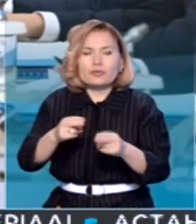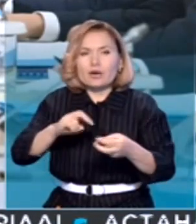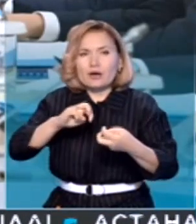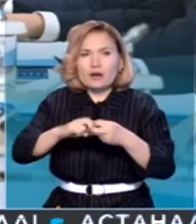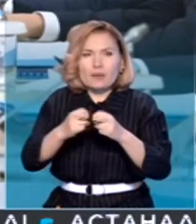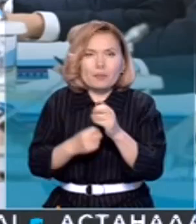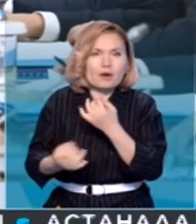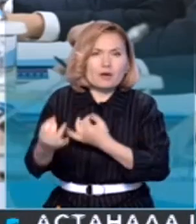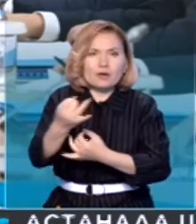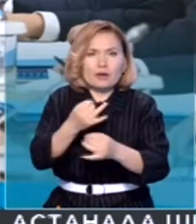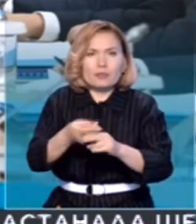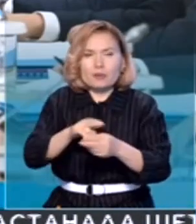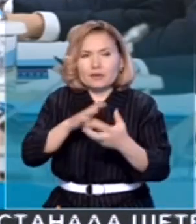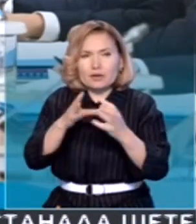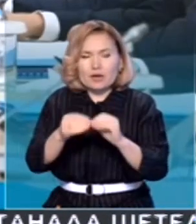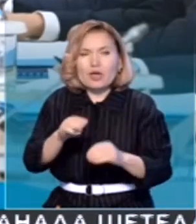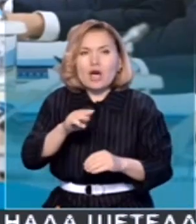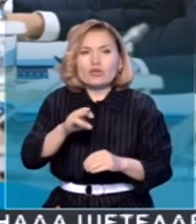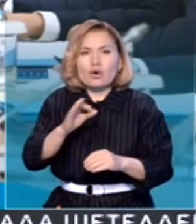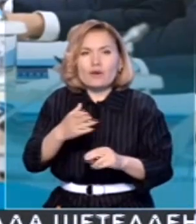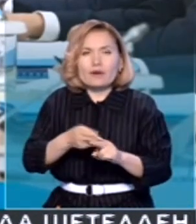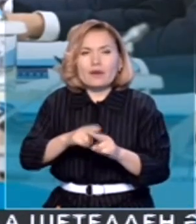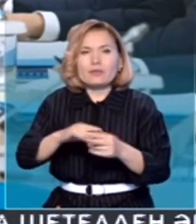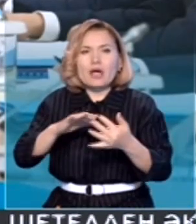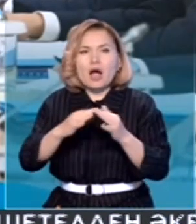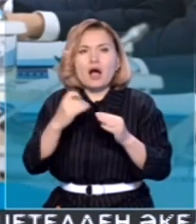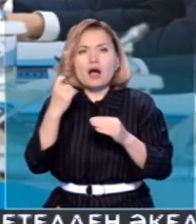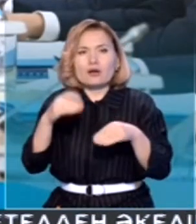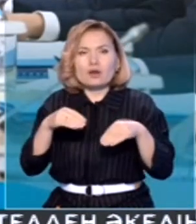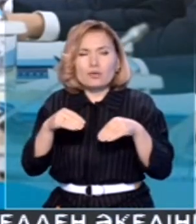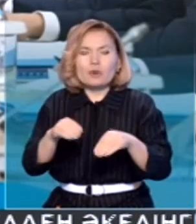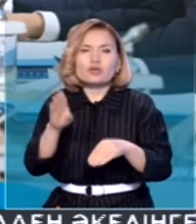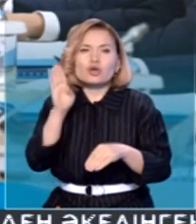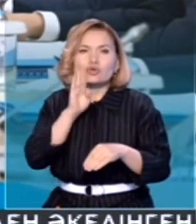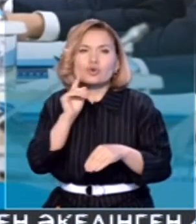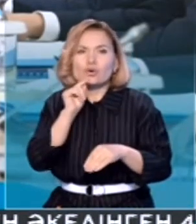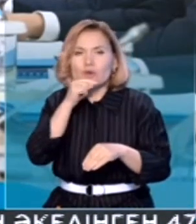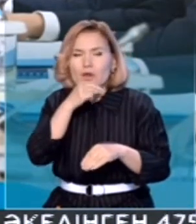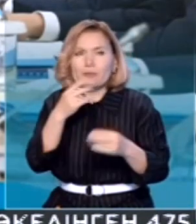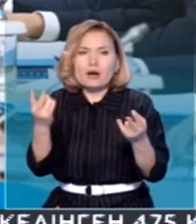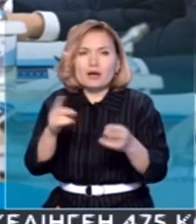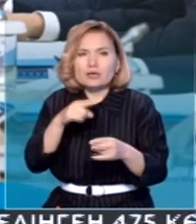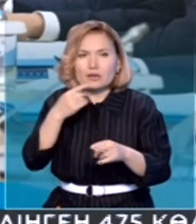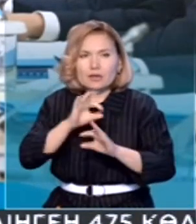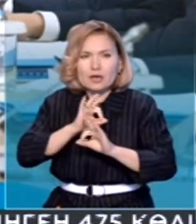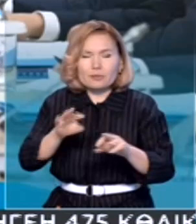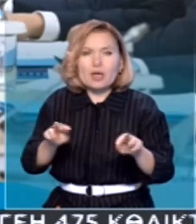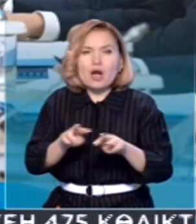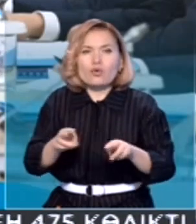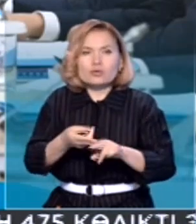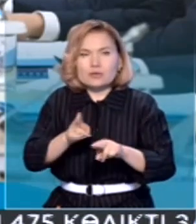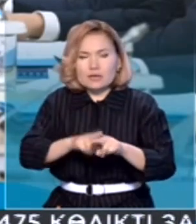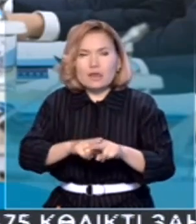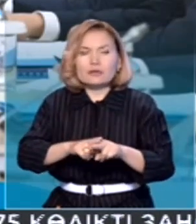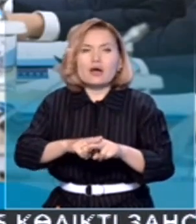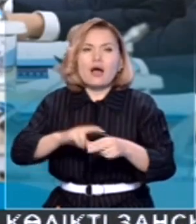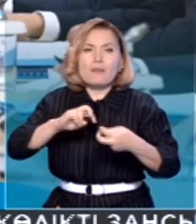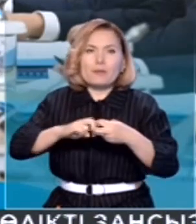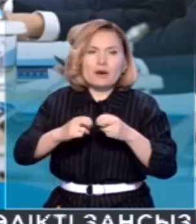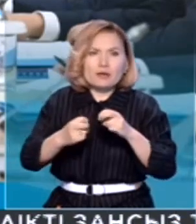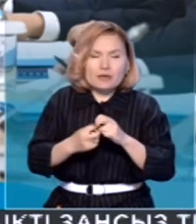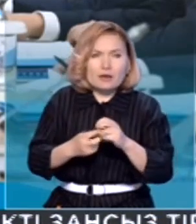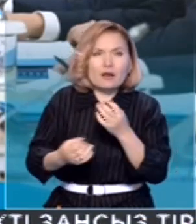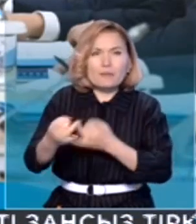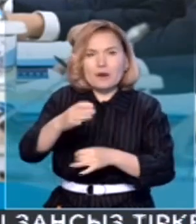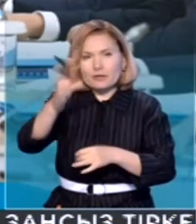деңгейінің артып келе жатқаны айтылды. Қасым-Жомарт Тоқаев агро салада суды үнемді пайдалану қажеттігіне тоқталды. Үкіметке осы саладағы